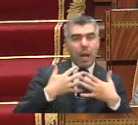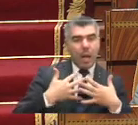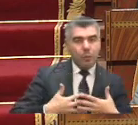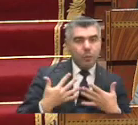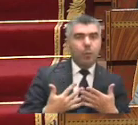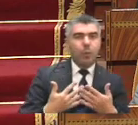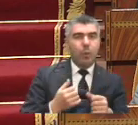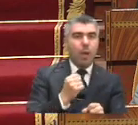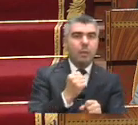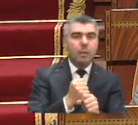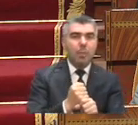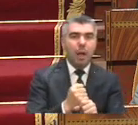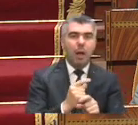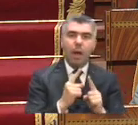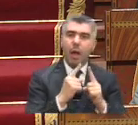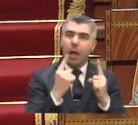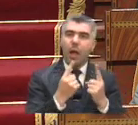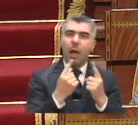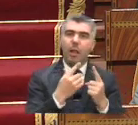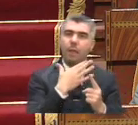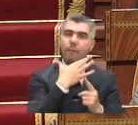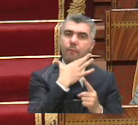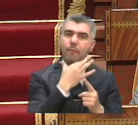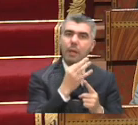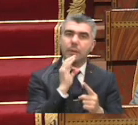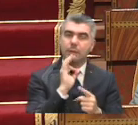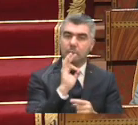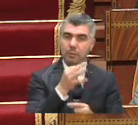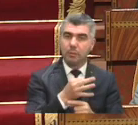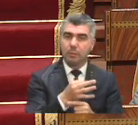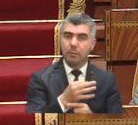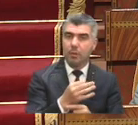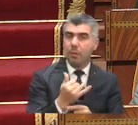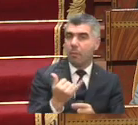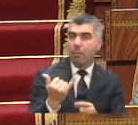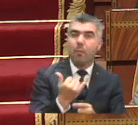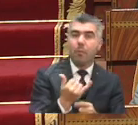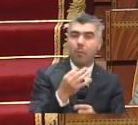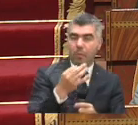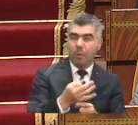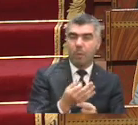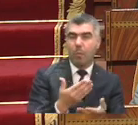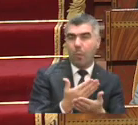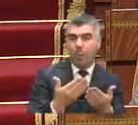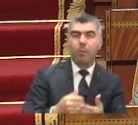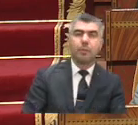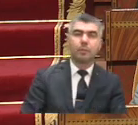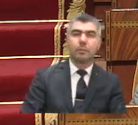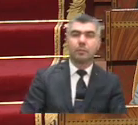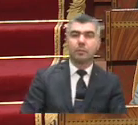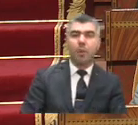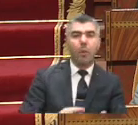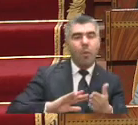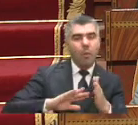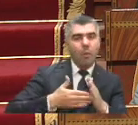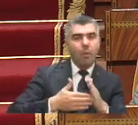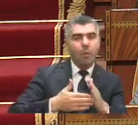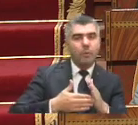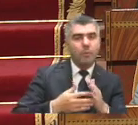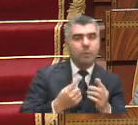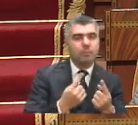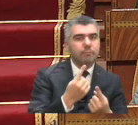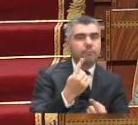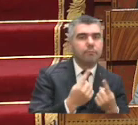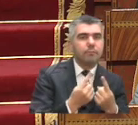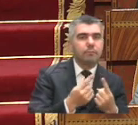اجل العمل ديالهم يكون عمل يسمح لهم يؤديوه في واحد الظروف اللي هي ملائمه. بهذه الامور هذه على الاقل